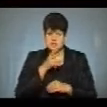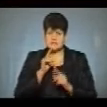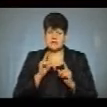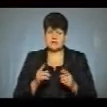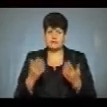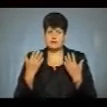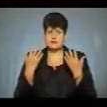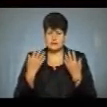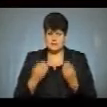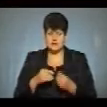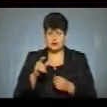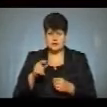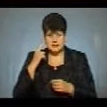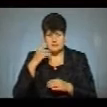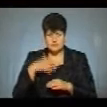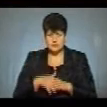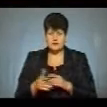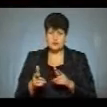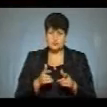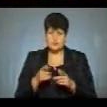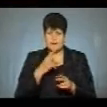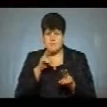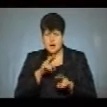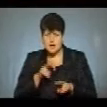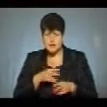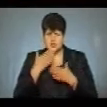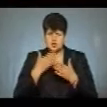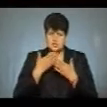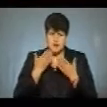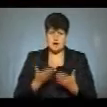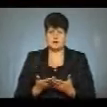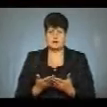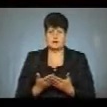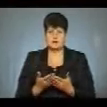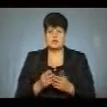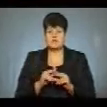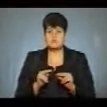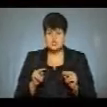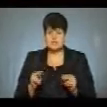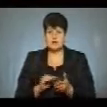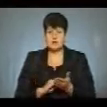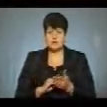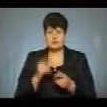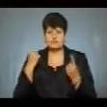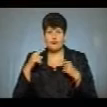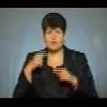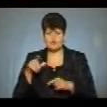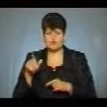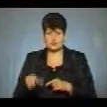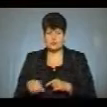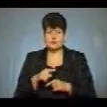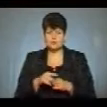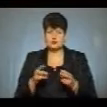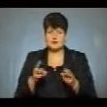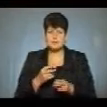вихідні людина свідома, вона готується, вона переглядає, вона читає. Ну і зрештою вчитель, я повторюся, є творчою людиною, йому